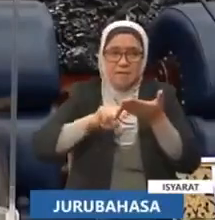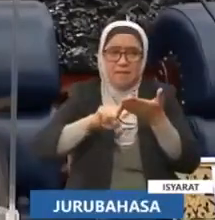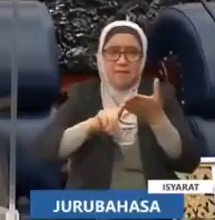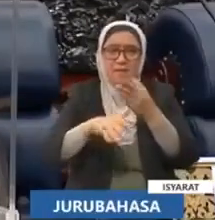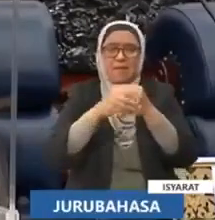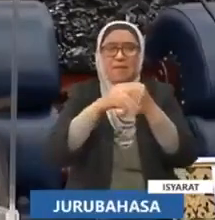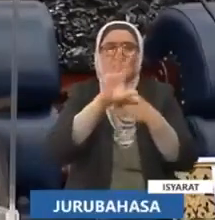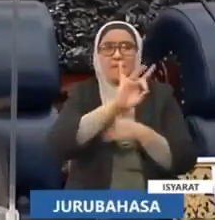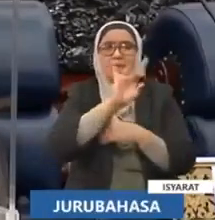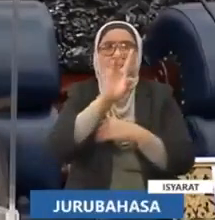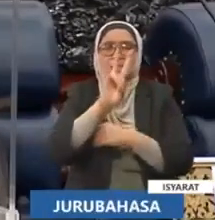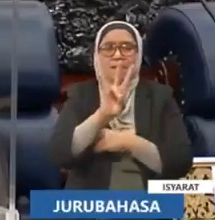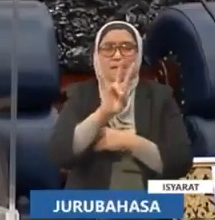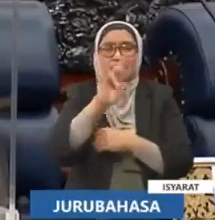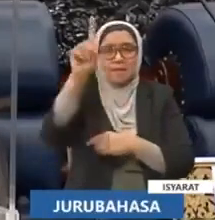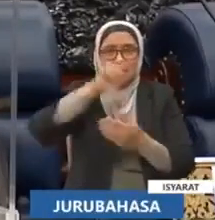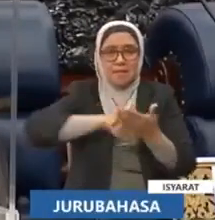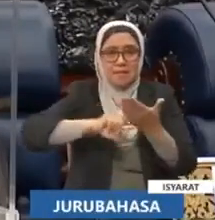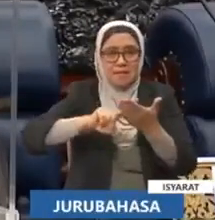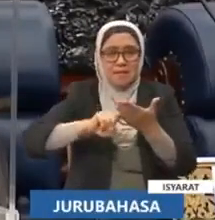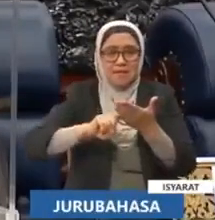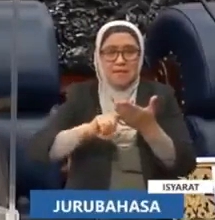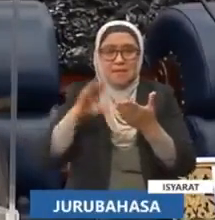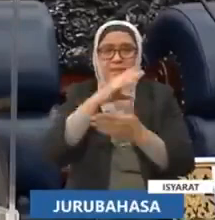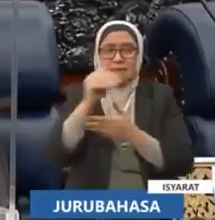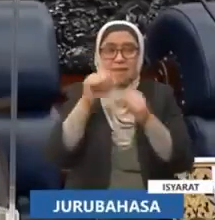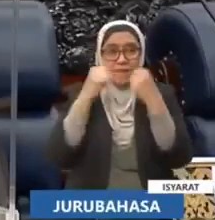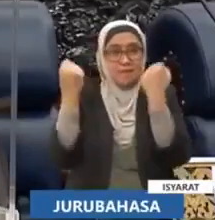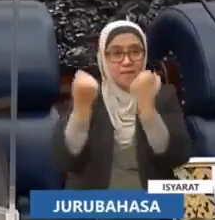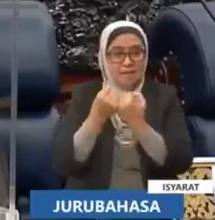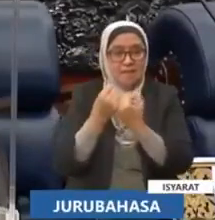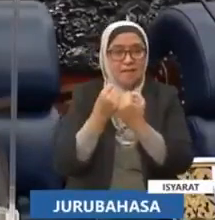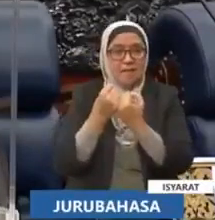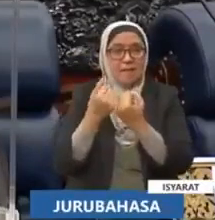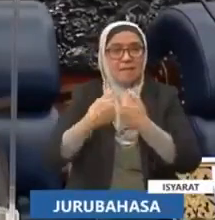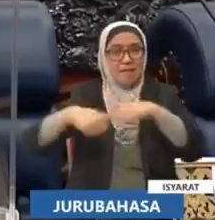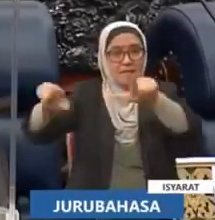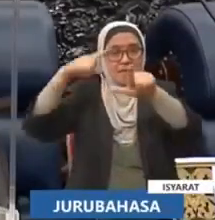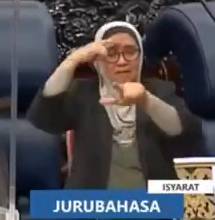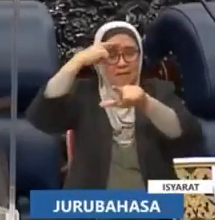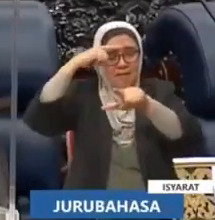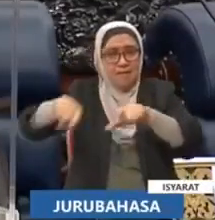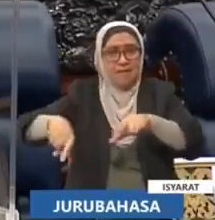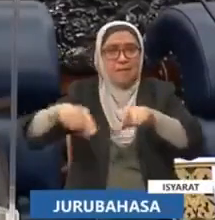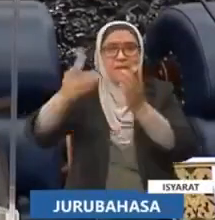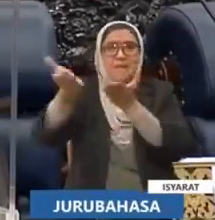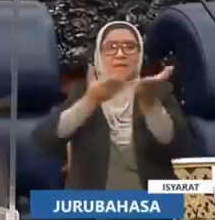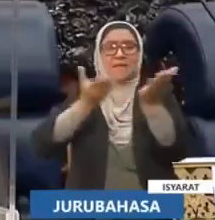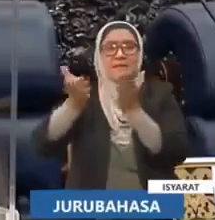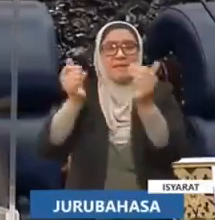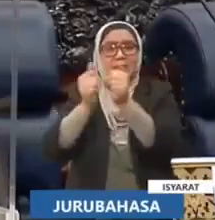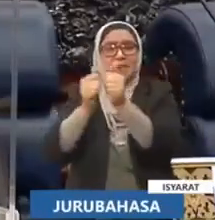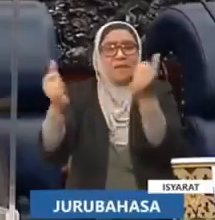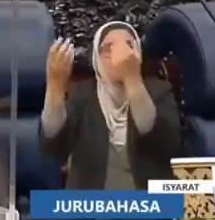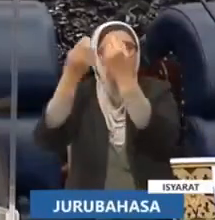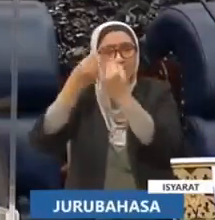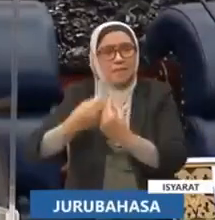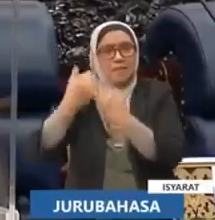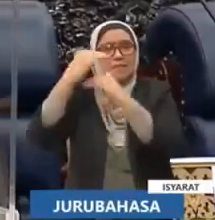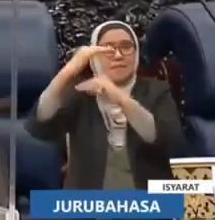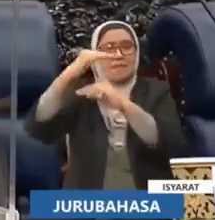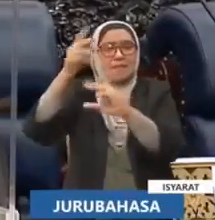masa waktu yang sama, syarikat penerbangan dibenarkan untuk menyediakan perkhidmatan tanpa hard capacity penumpang. Peningkatan kekerapan